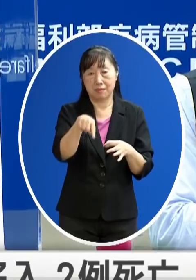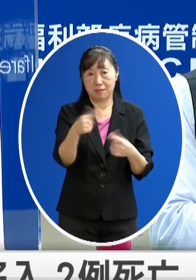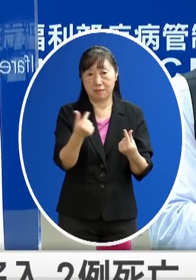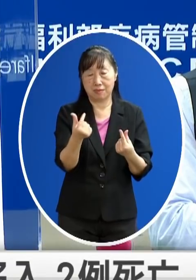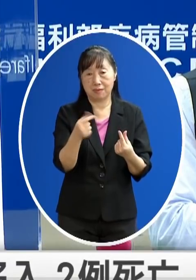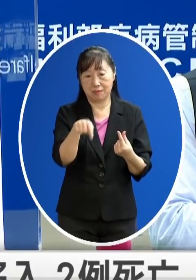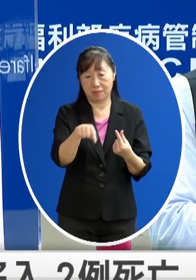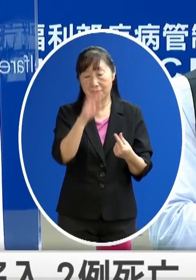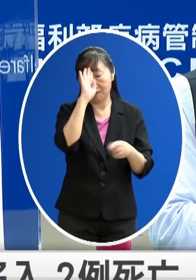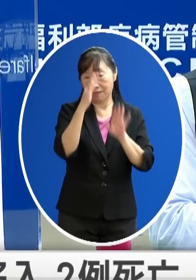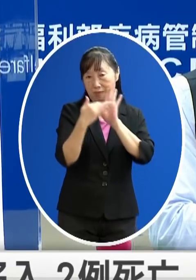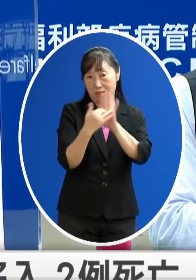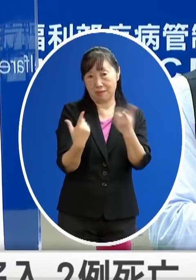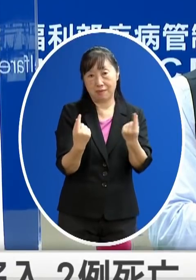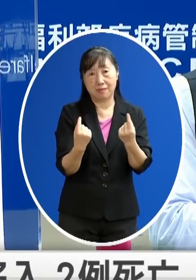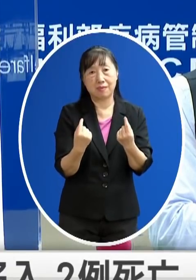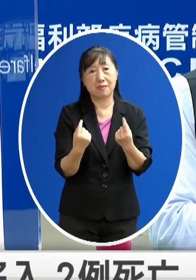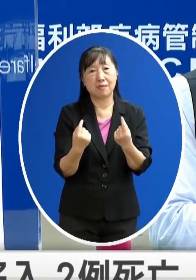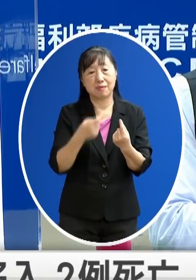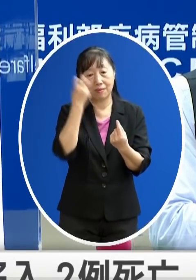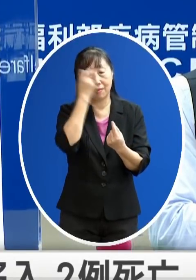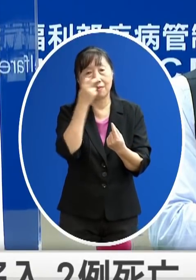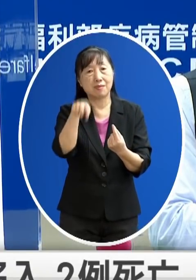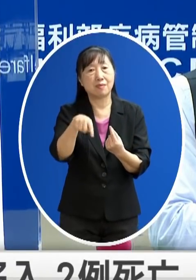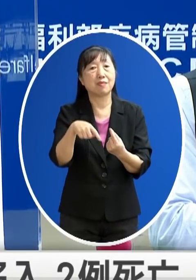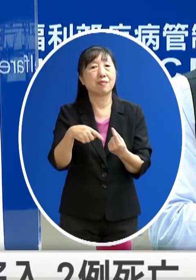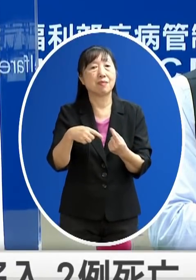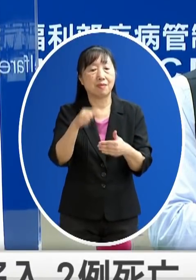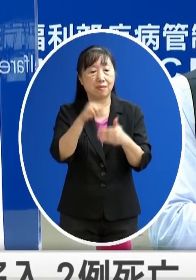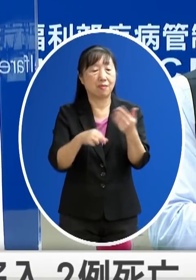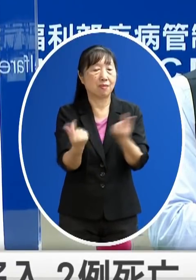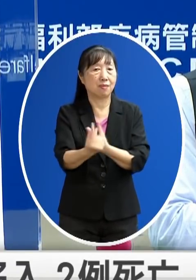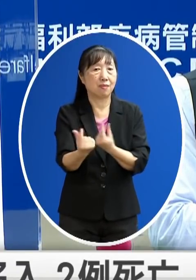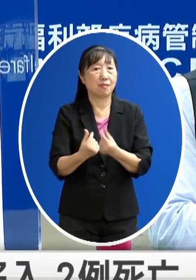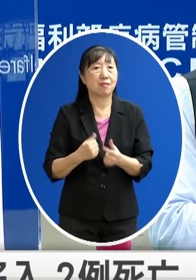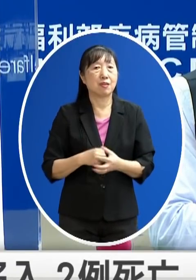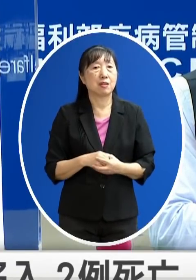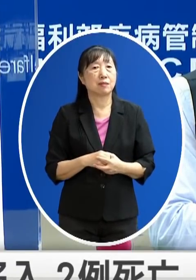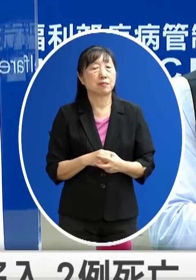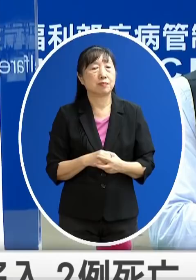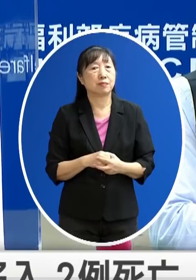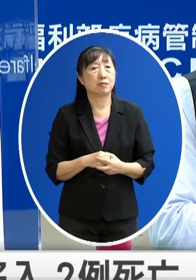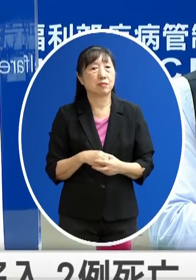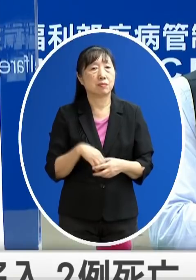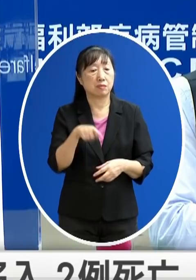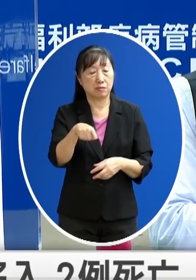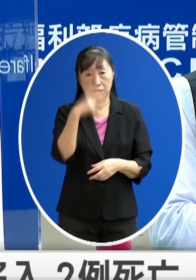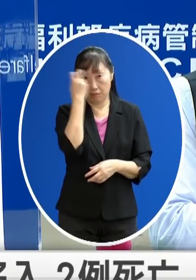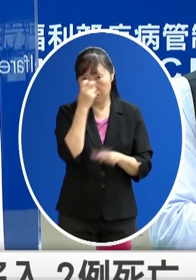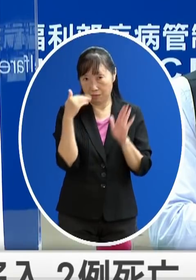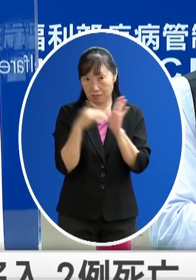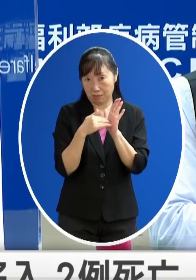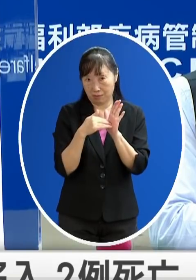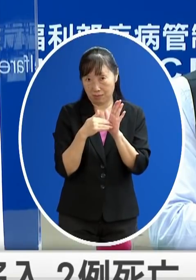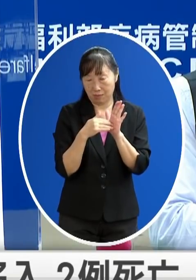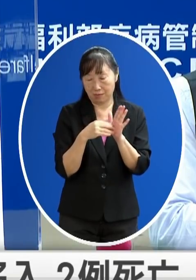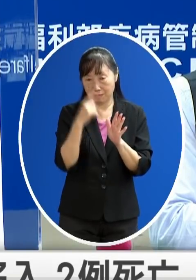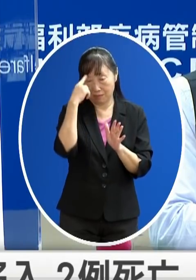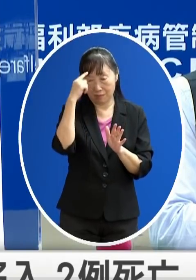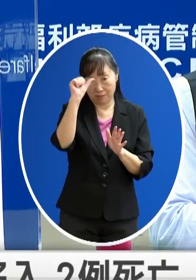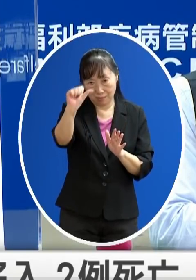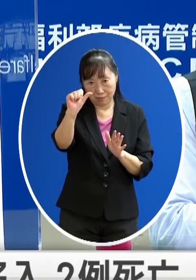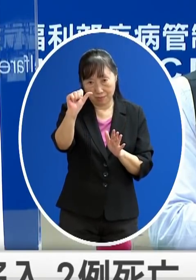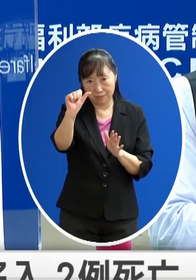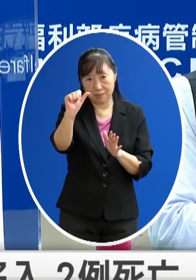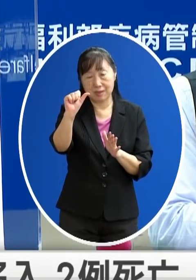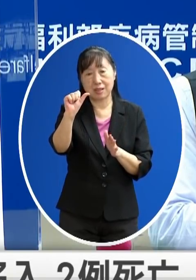个防疫了哈，等于是一个检疫的一个措施在。然后从这个检疫完了之后，那5天那